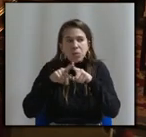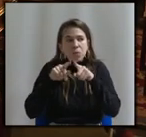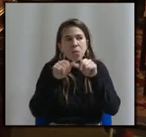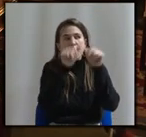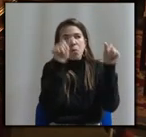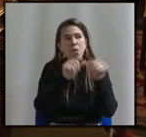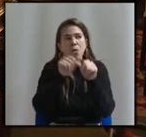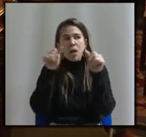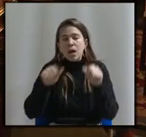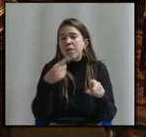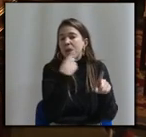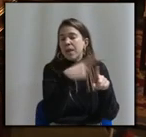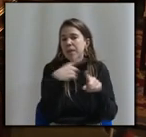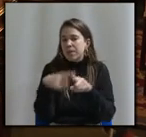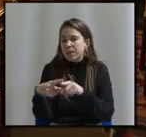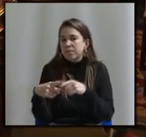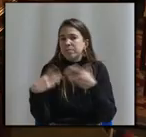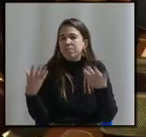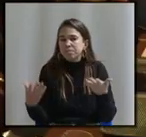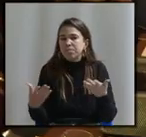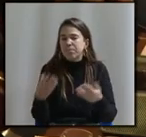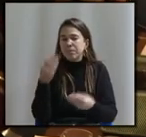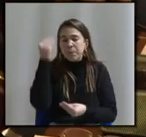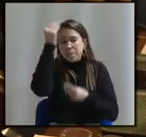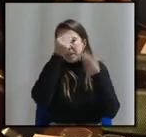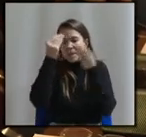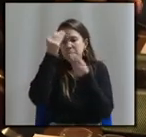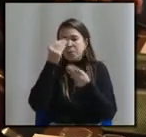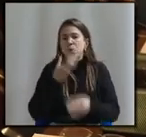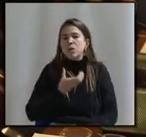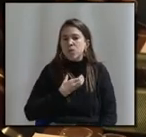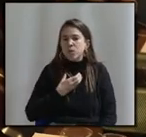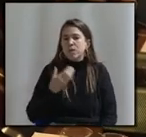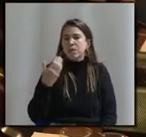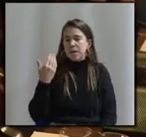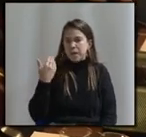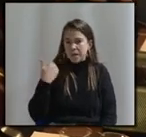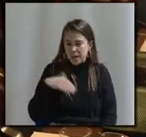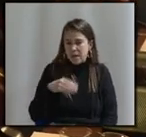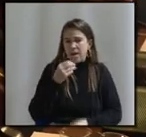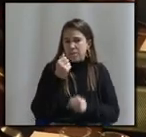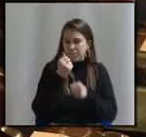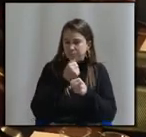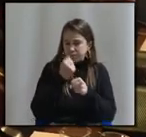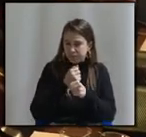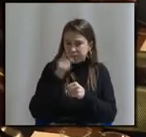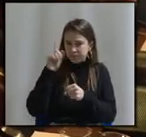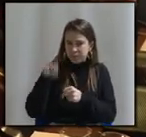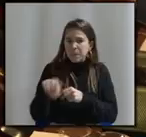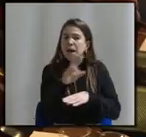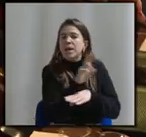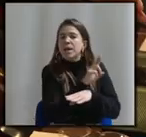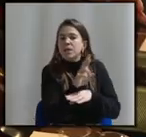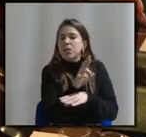el que hem dit, que aquí entenem que l'Ajuntament està fent ja moltes coses, des de la regidoria de Benestar